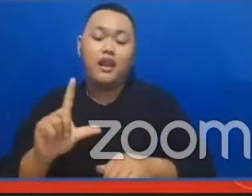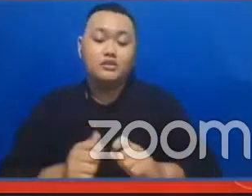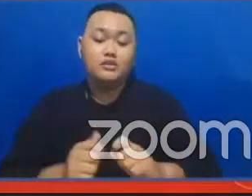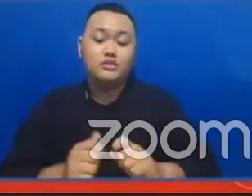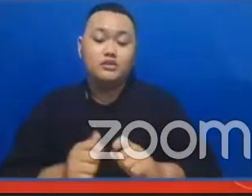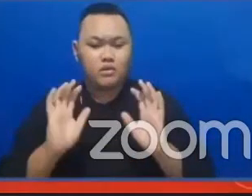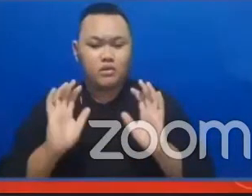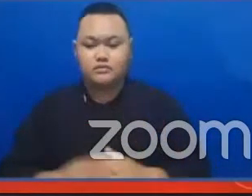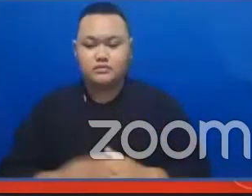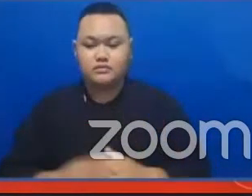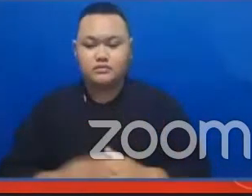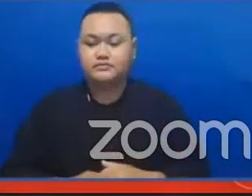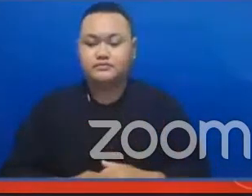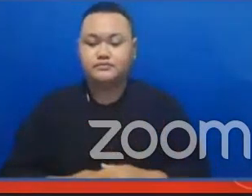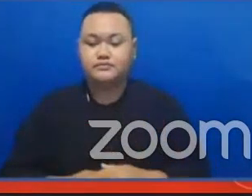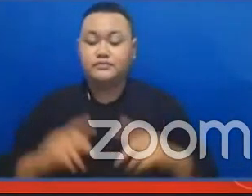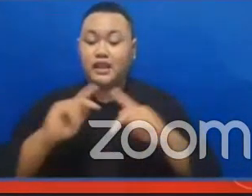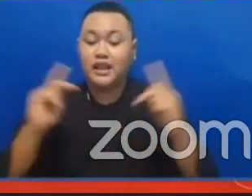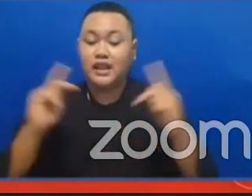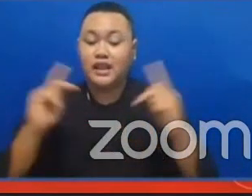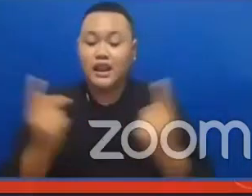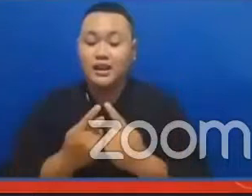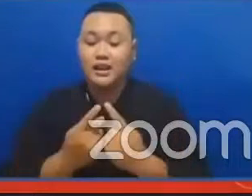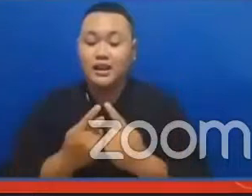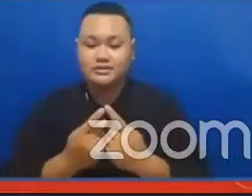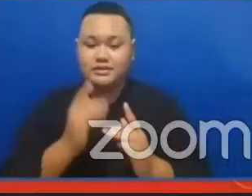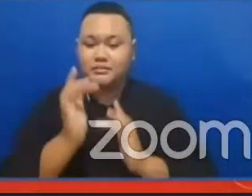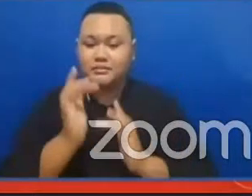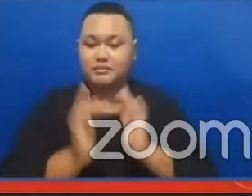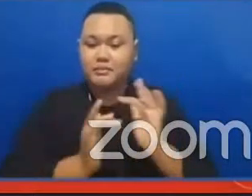sekian user. Kelas maya, nah ini